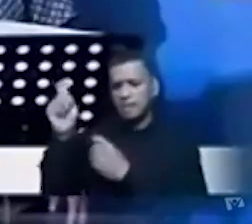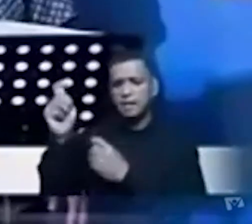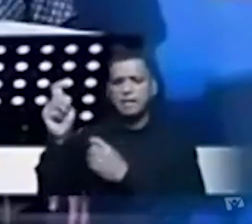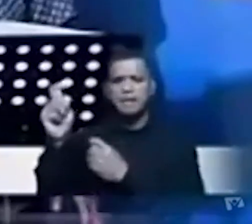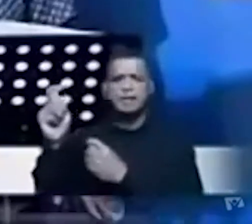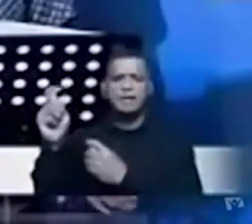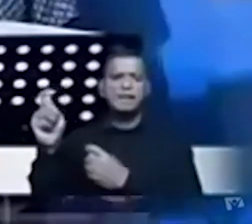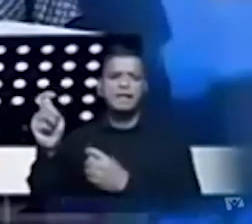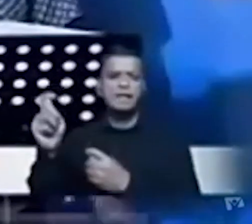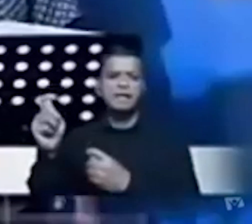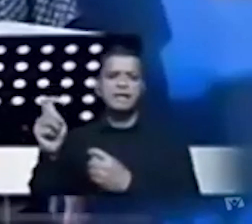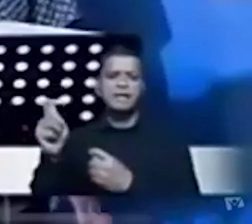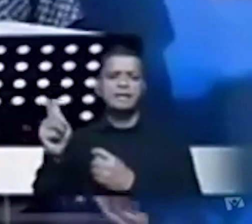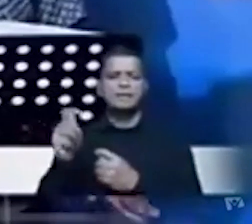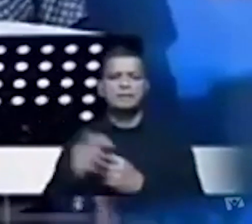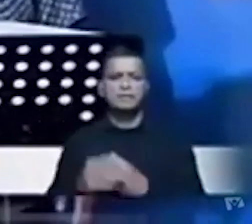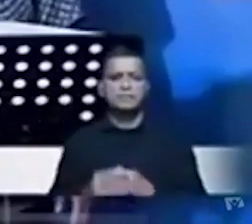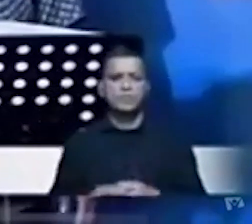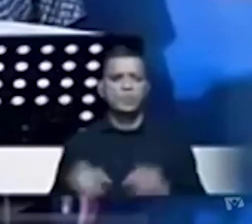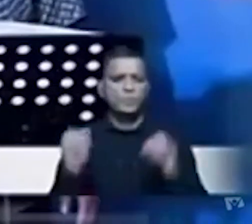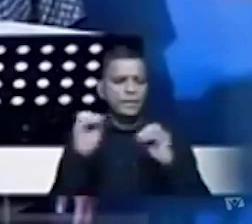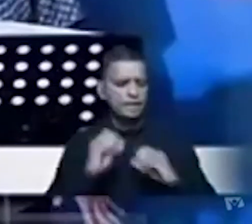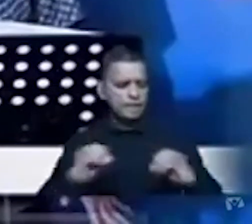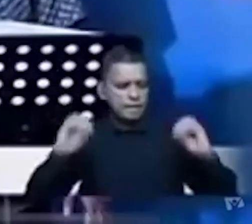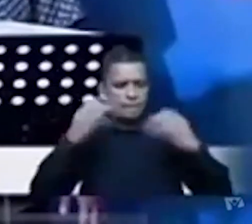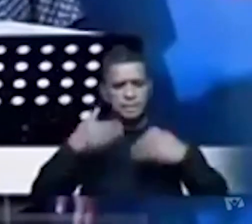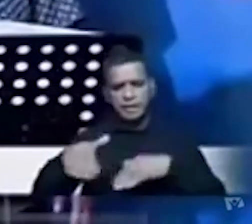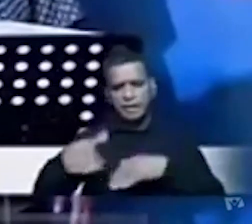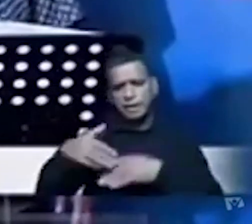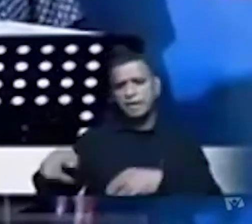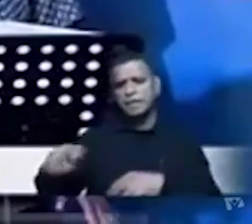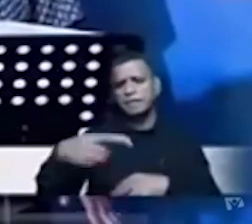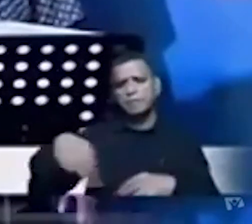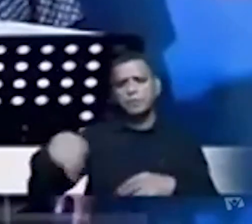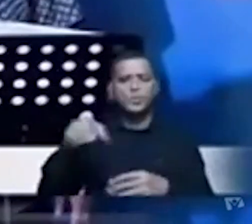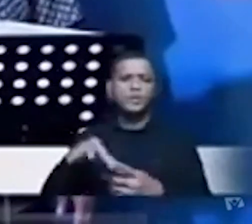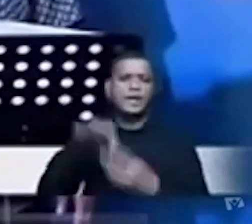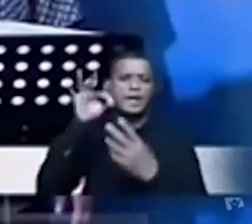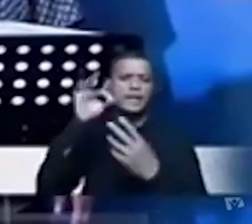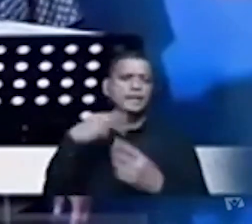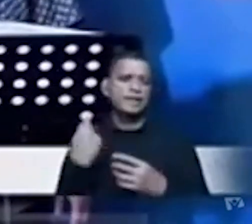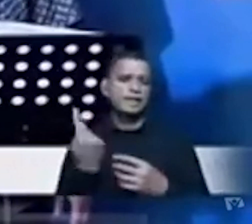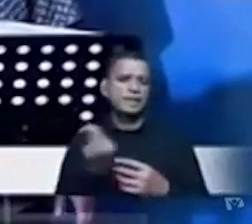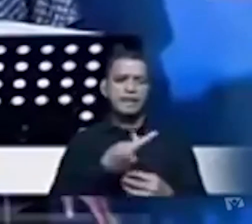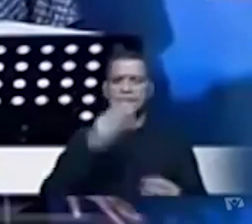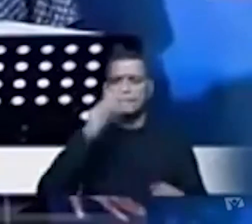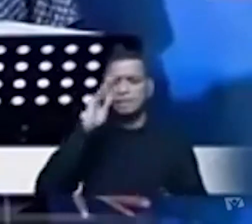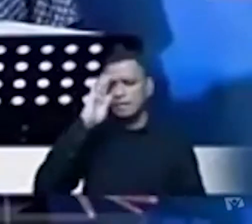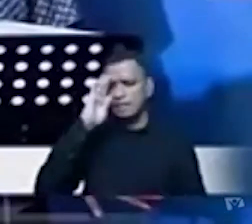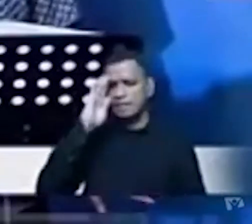ketaatan. Oh biarlah mereka temukan kita setia,